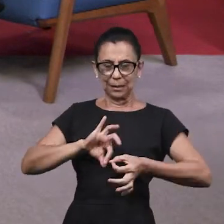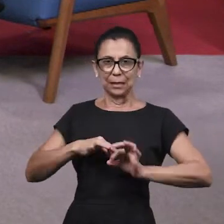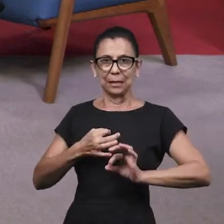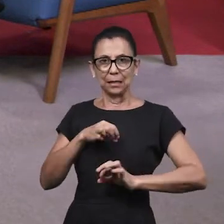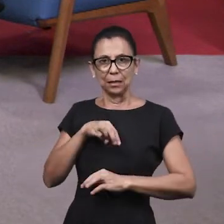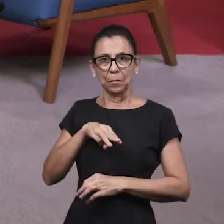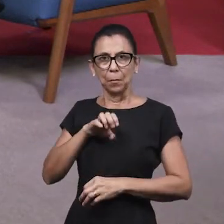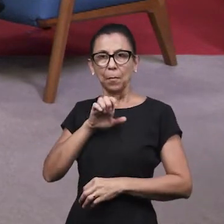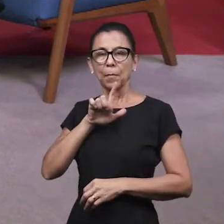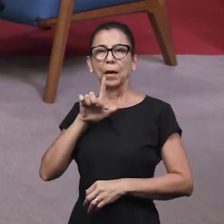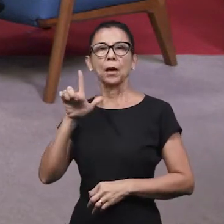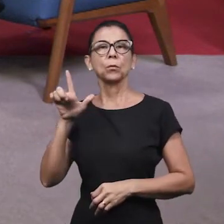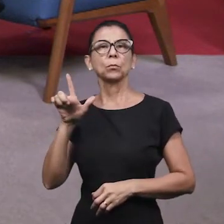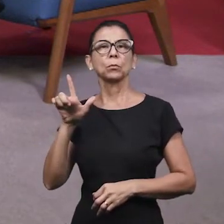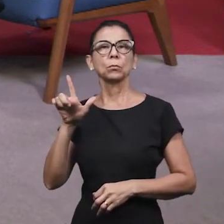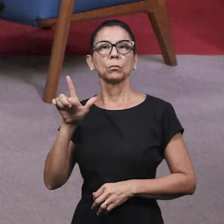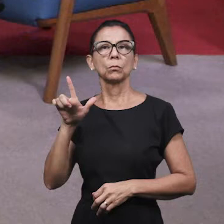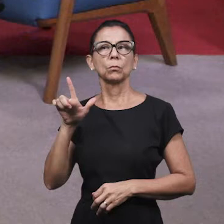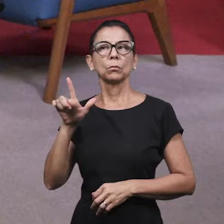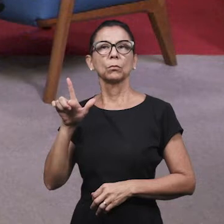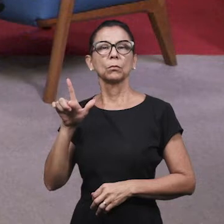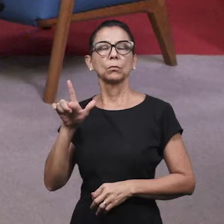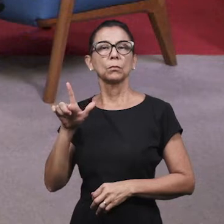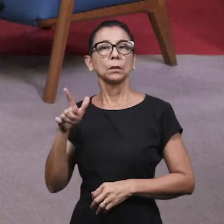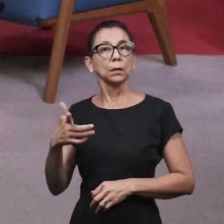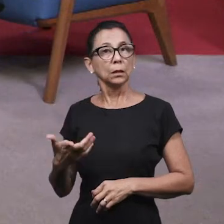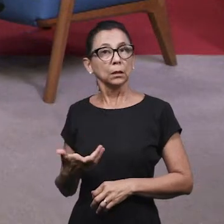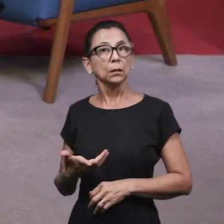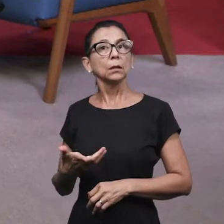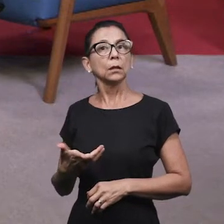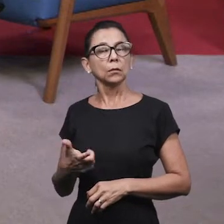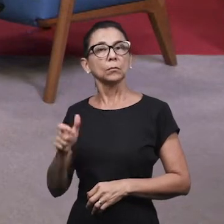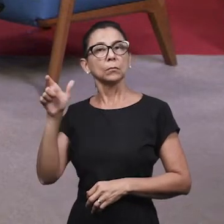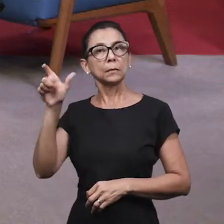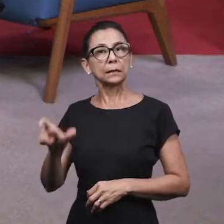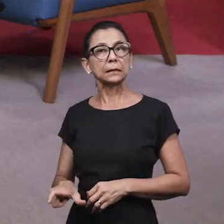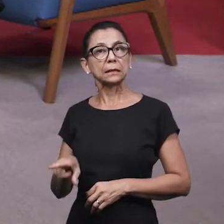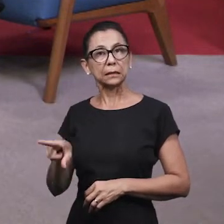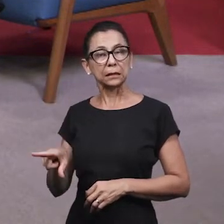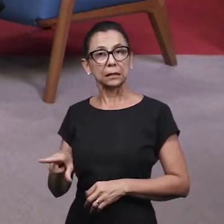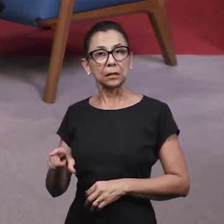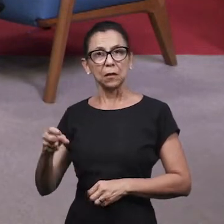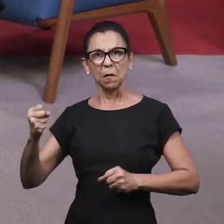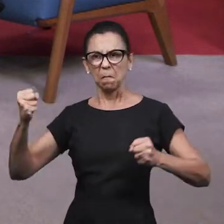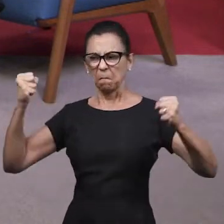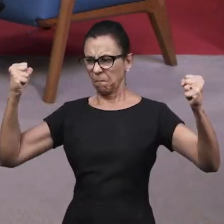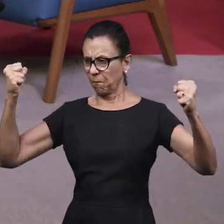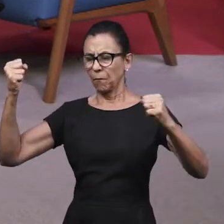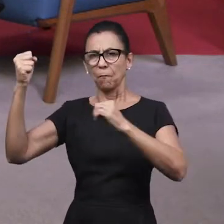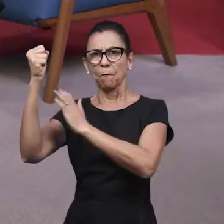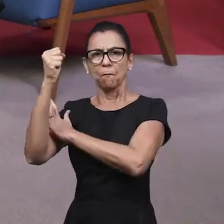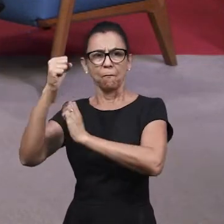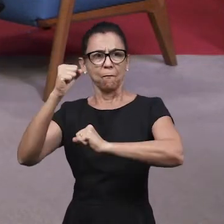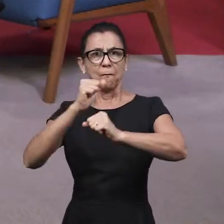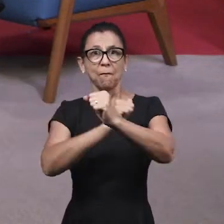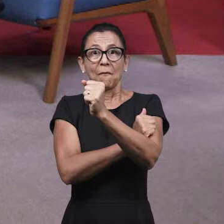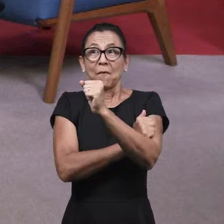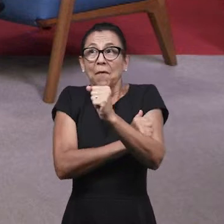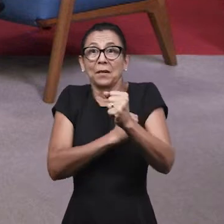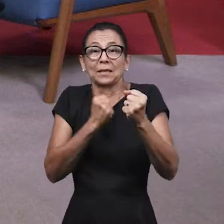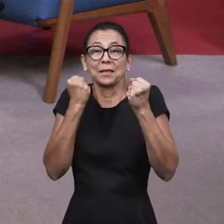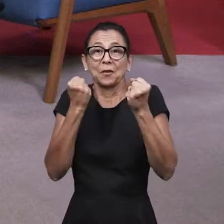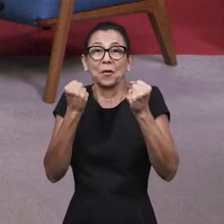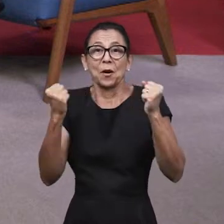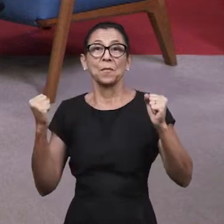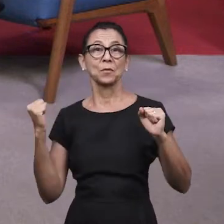bas avec ses propres mains. Il n'avait pas d'arme. Regardez bien quelle force extraordinaire pour faire